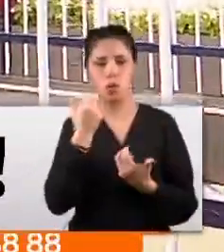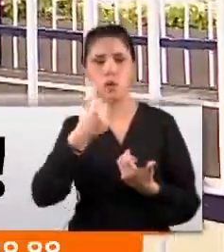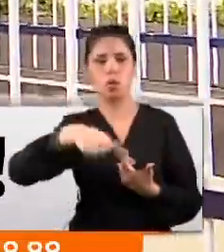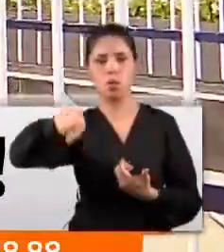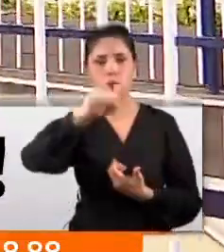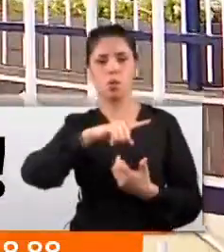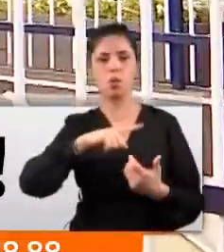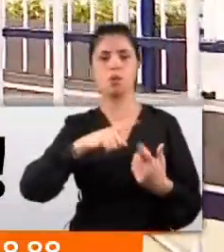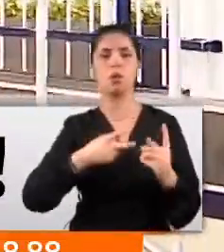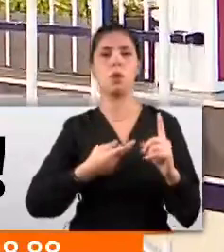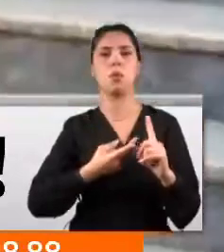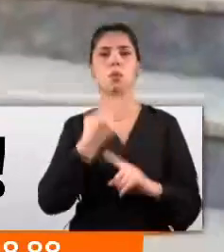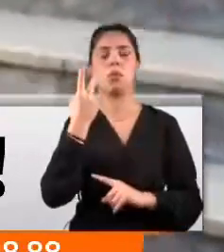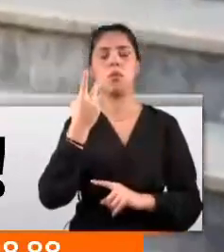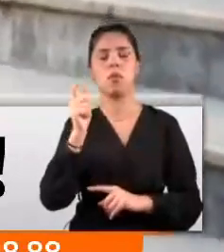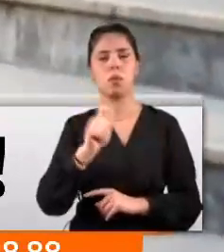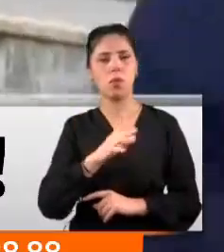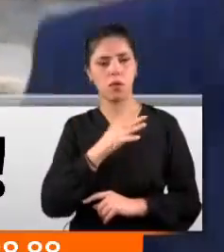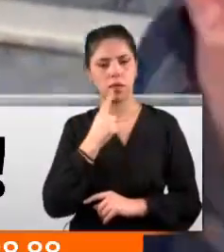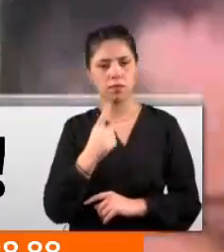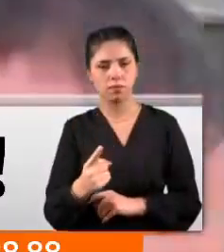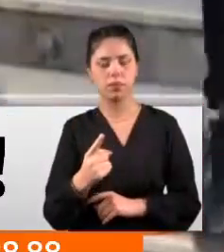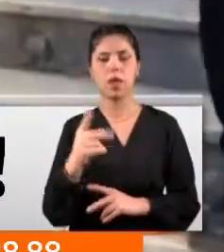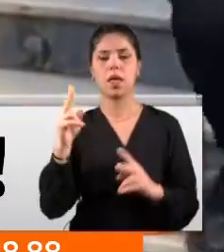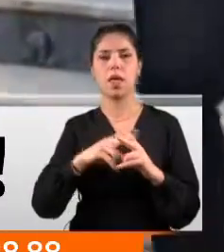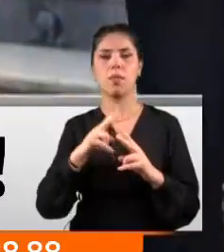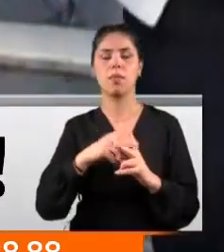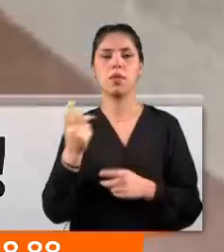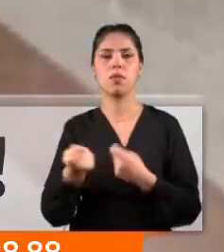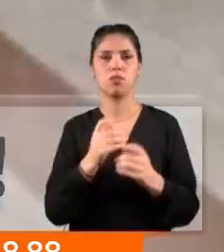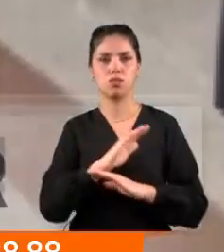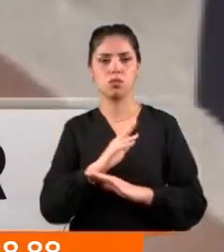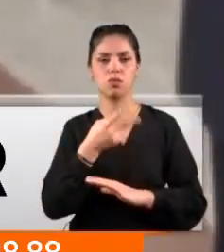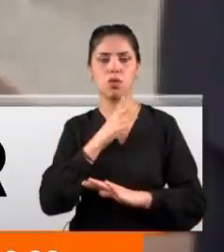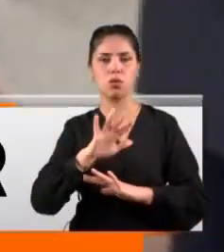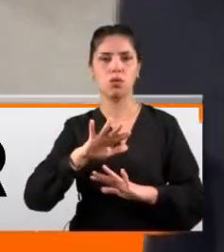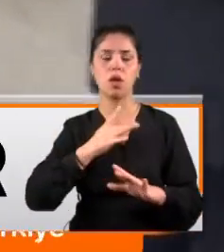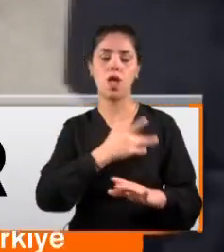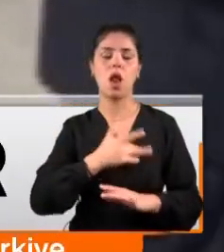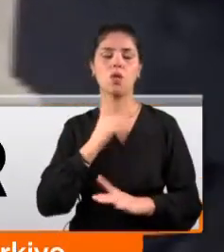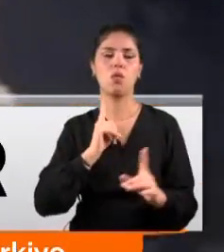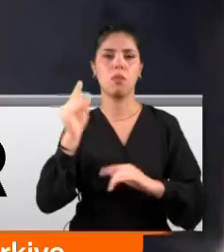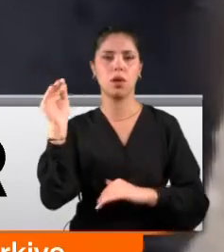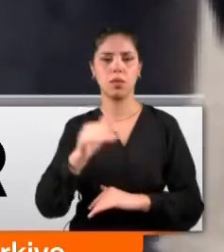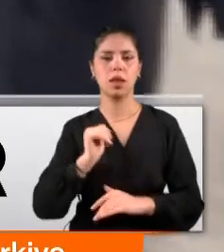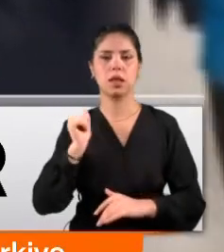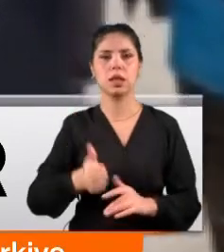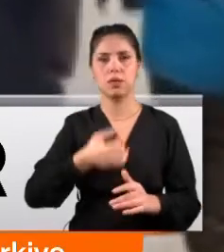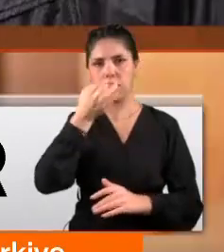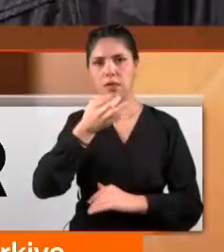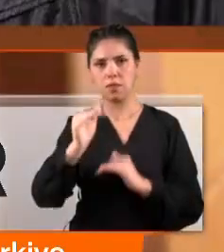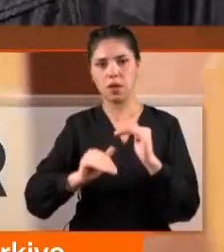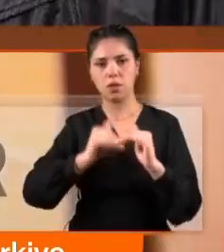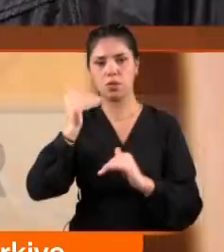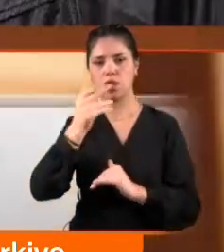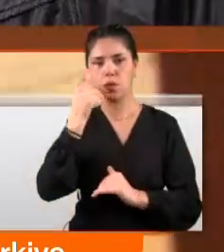onların tefecilik yaptığını söylediler. Talu çifti emniyetteki işlemlerin ardından Anadolu Adliyesi'ne getirildi. Savcılık ifadesinin ardından